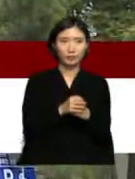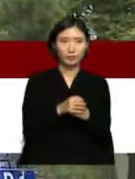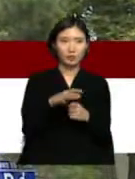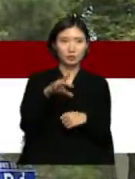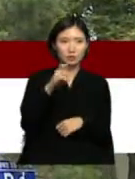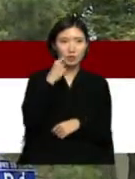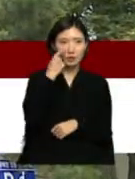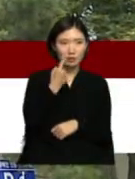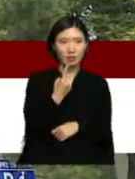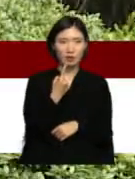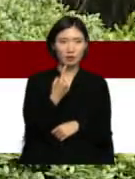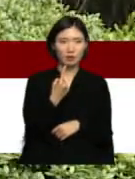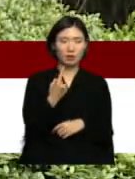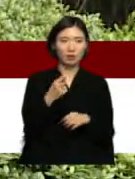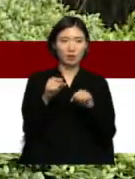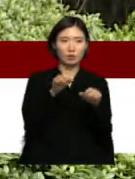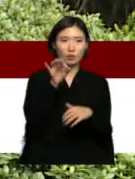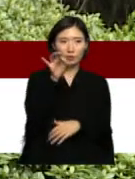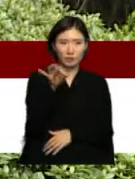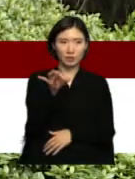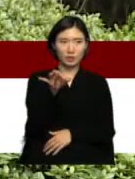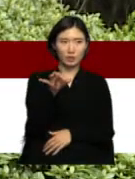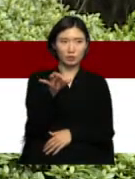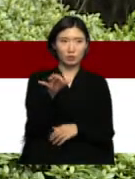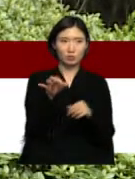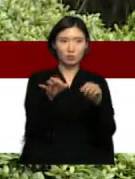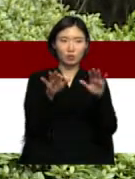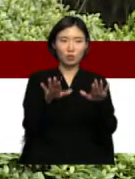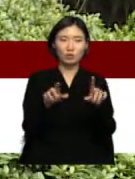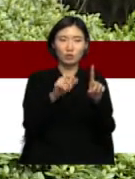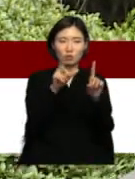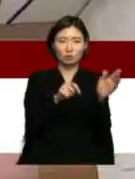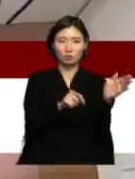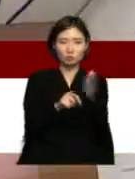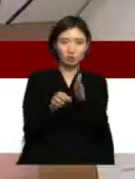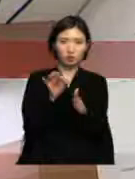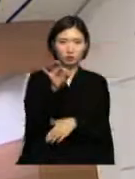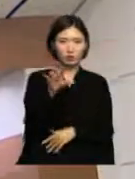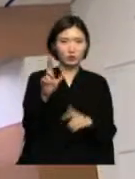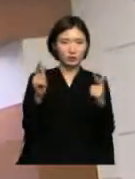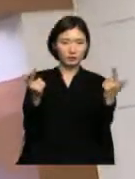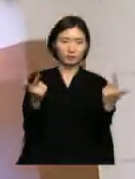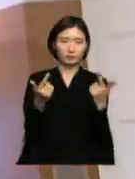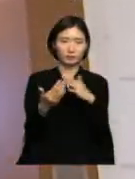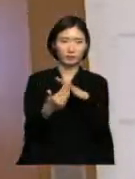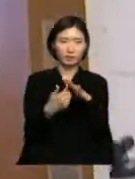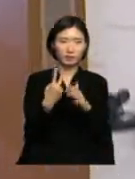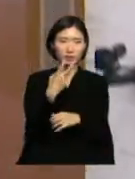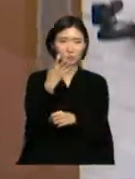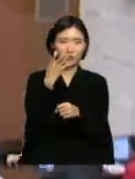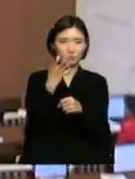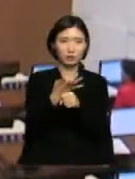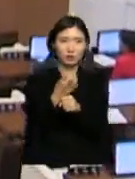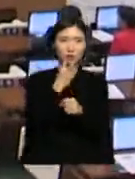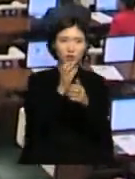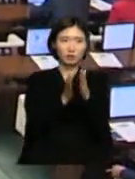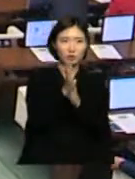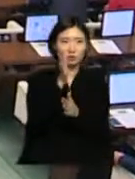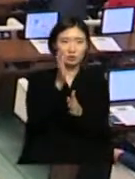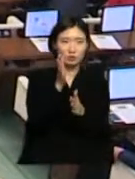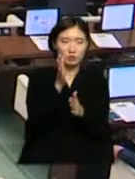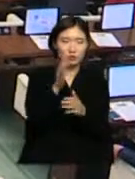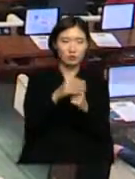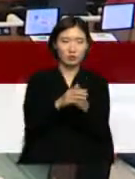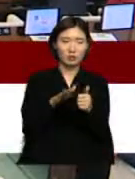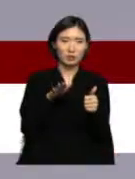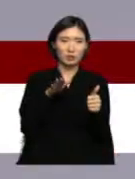달만 그 첫 저기만 하고요. 1월 달부터는 안 나갔어요. 앞선 2014년 서울시회는